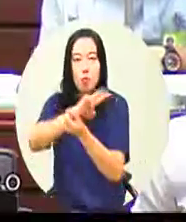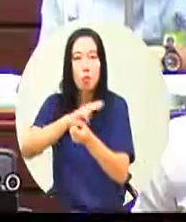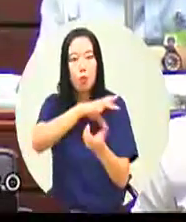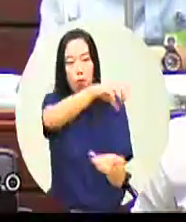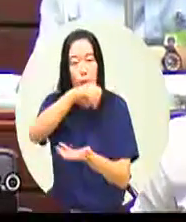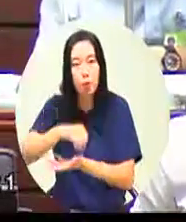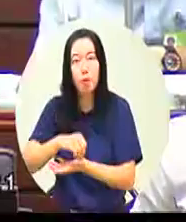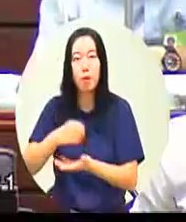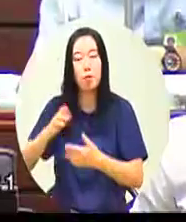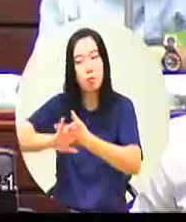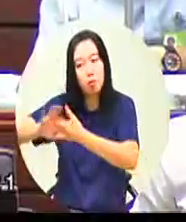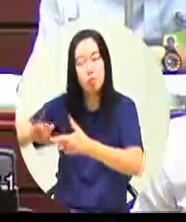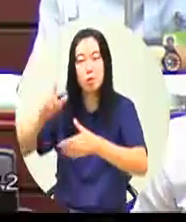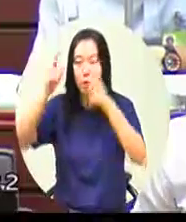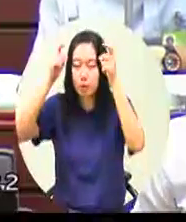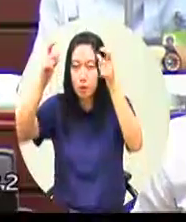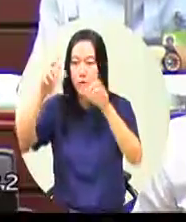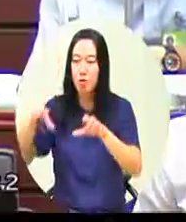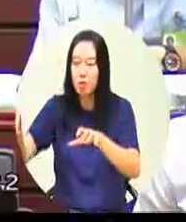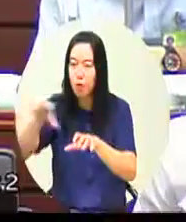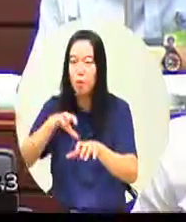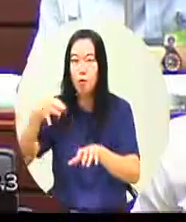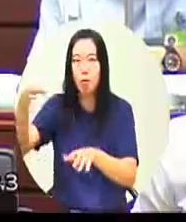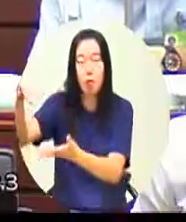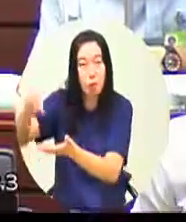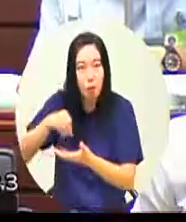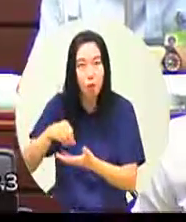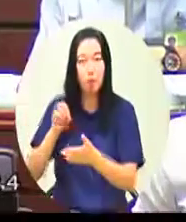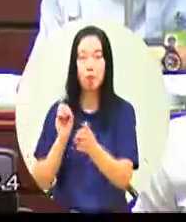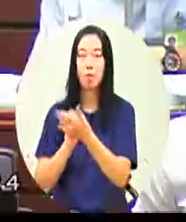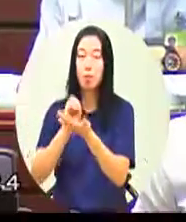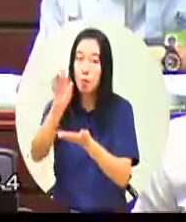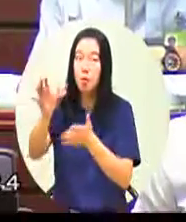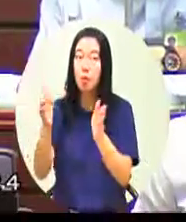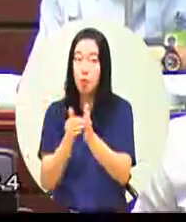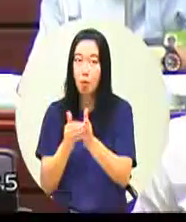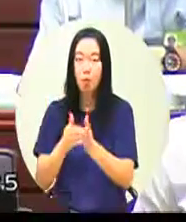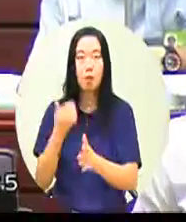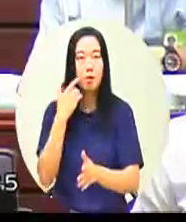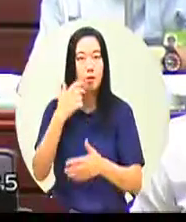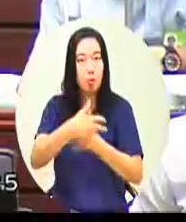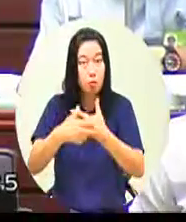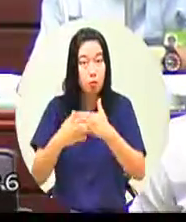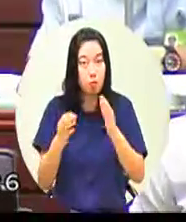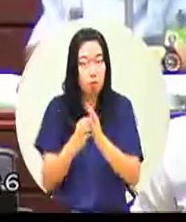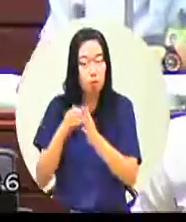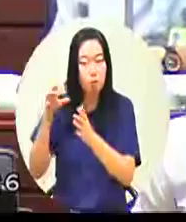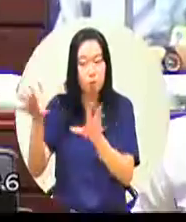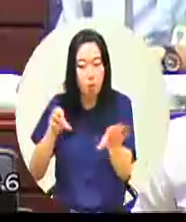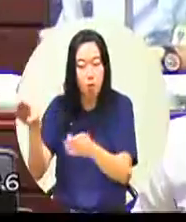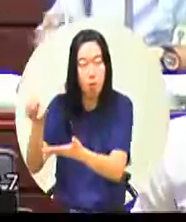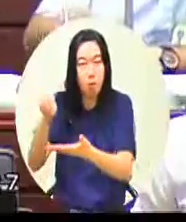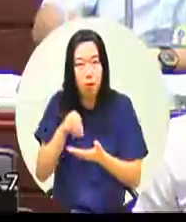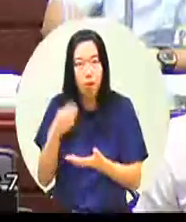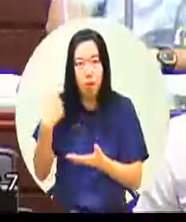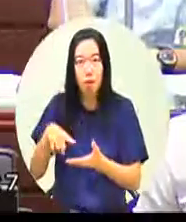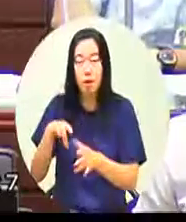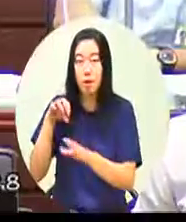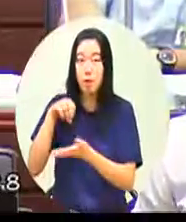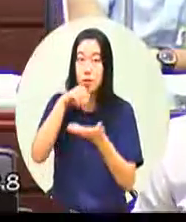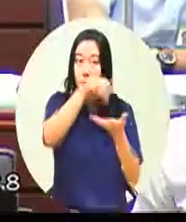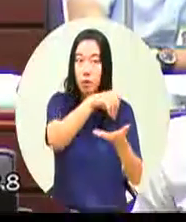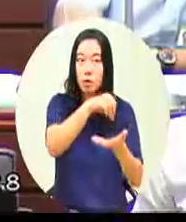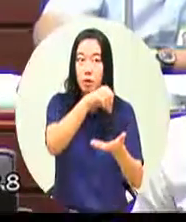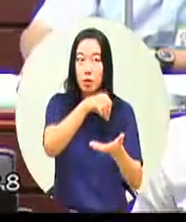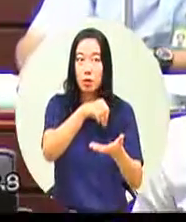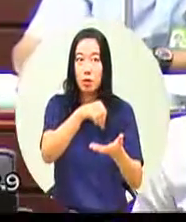是讲伫安个买。那么伊甲伊讲了，伊甲卫生局会甲这资料送我农业局，我会送去伫伊个个